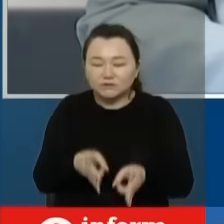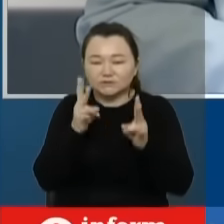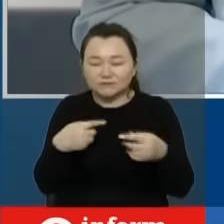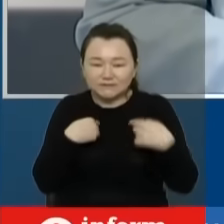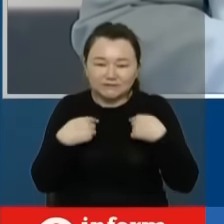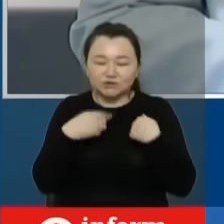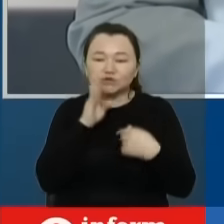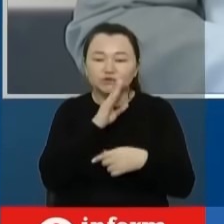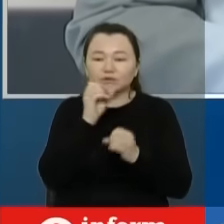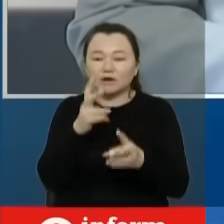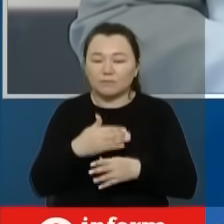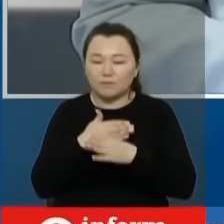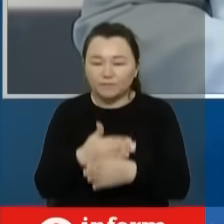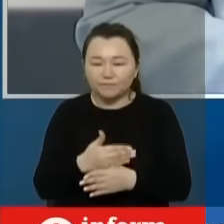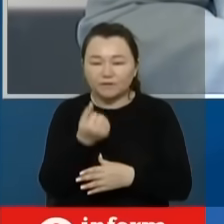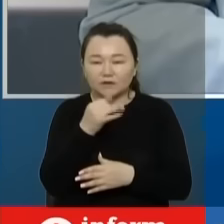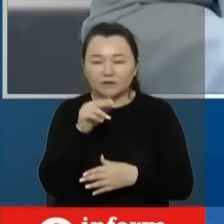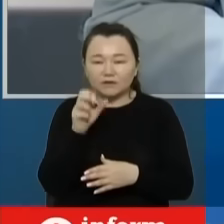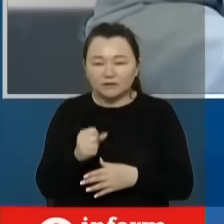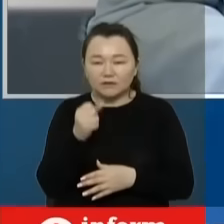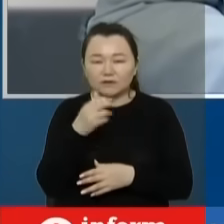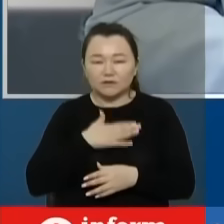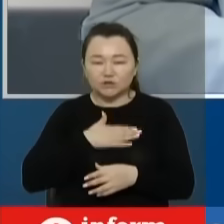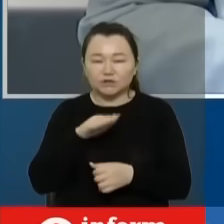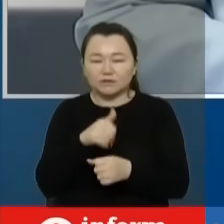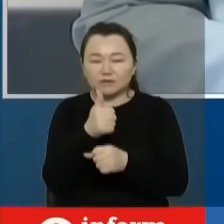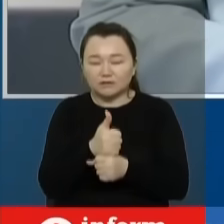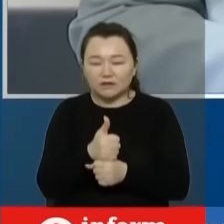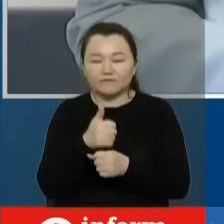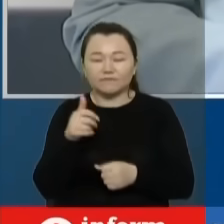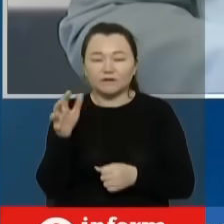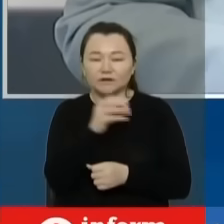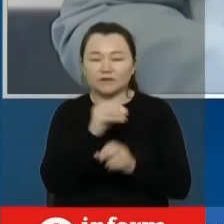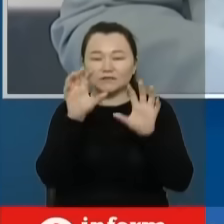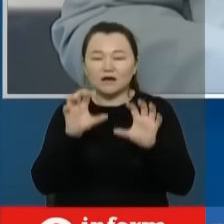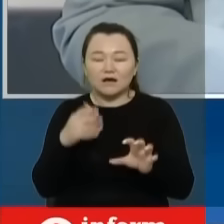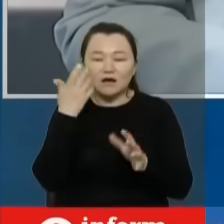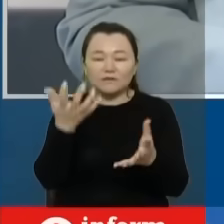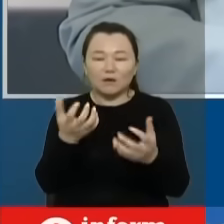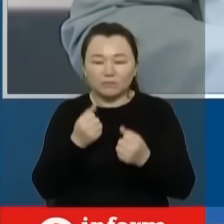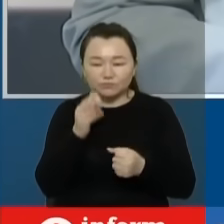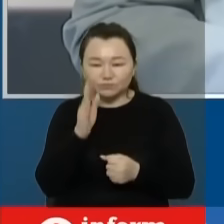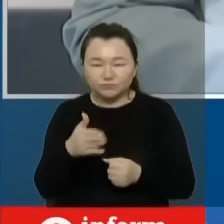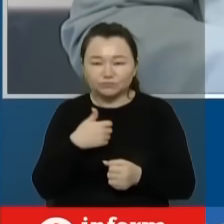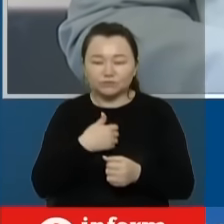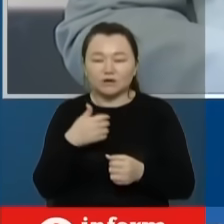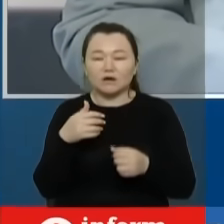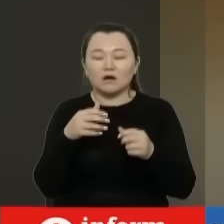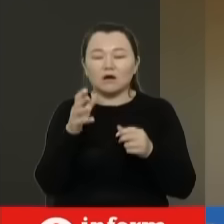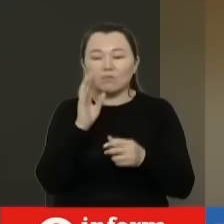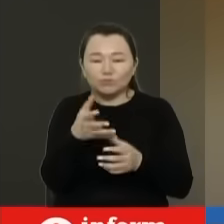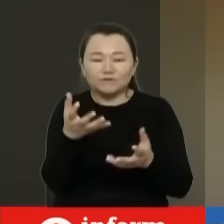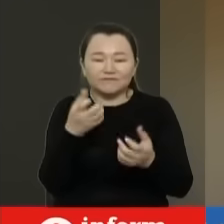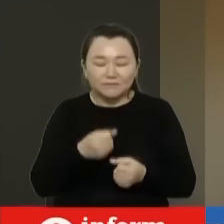қалай көмектесеміз? Айда, біздің ең бастысы қаншама заң қабылдансақ та, қалдырсақ та,